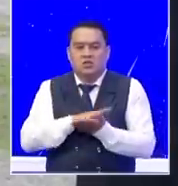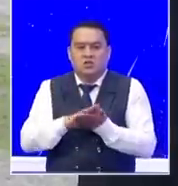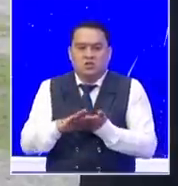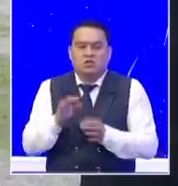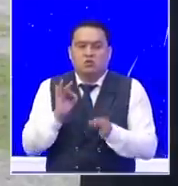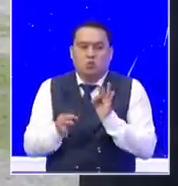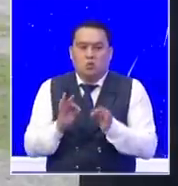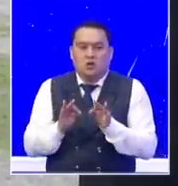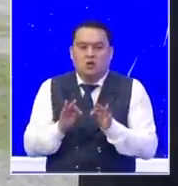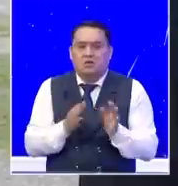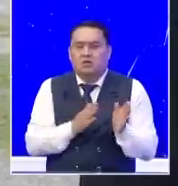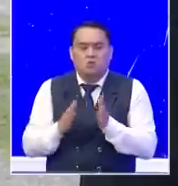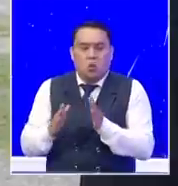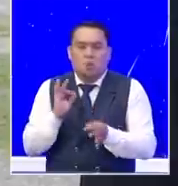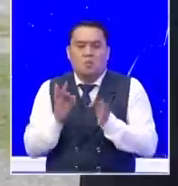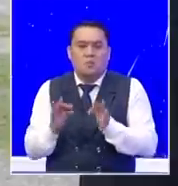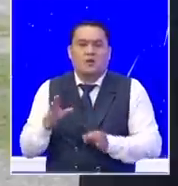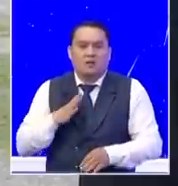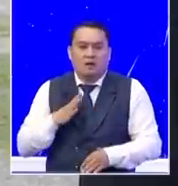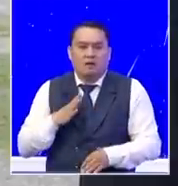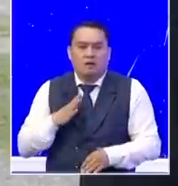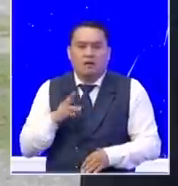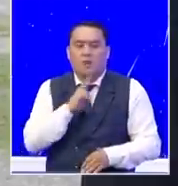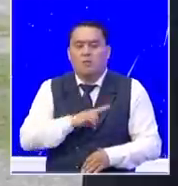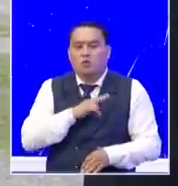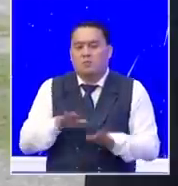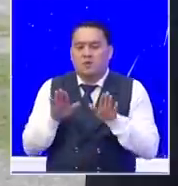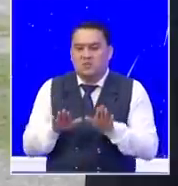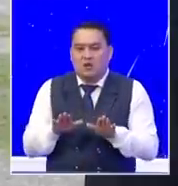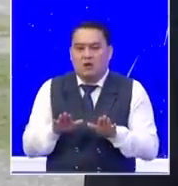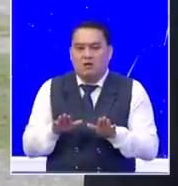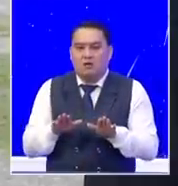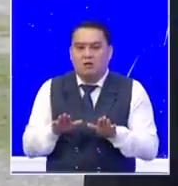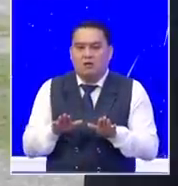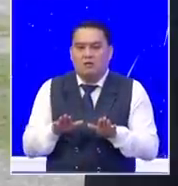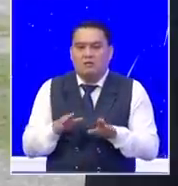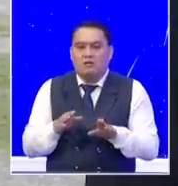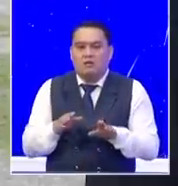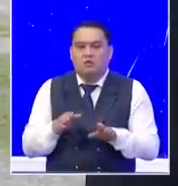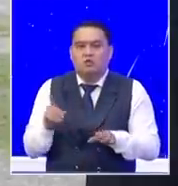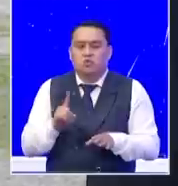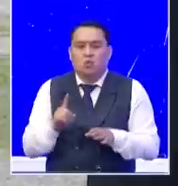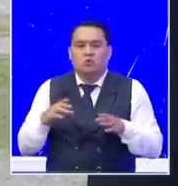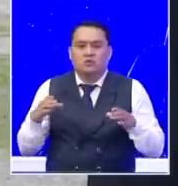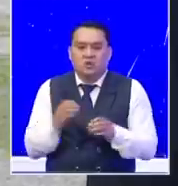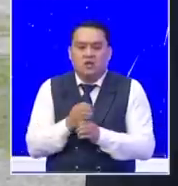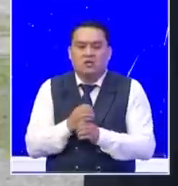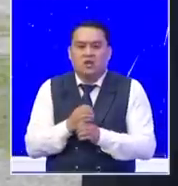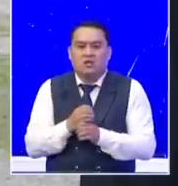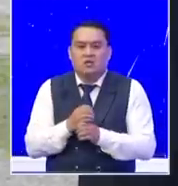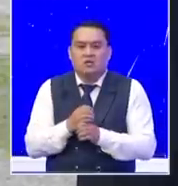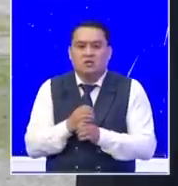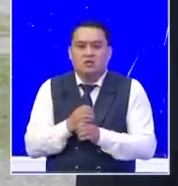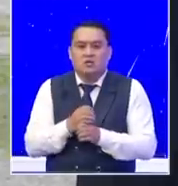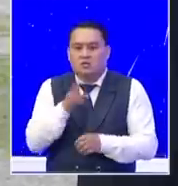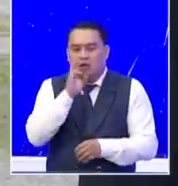гигиенических норм, санитарных, гигиенических норм, работали на местах. То есть в этом плане что сокращение по сотрудникам или задержка